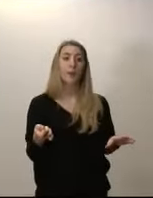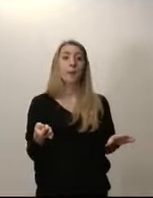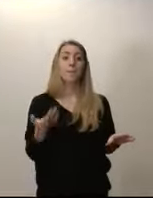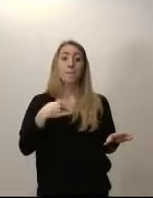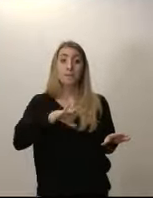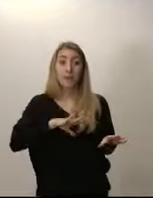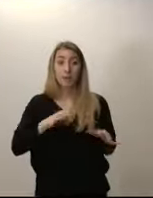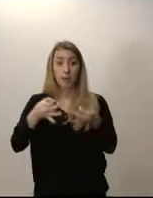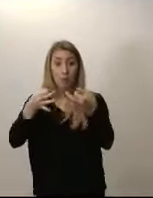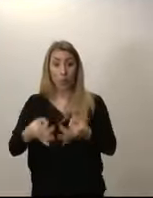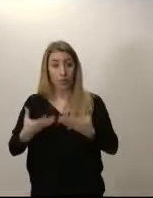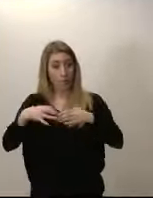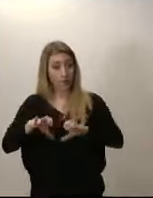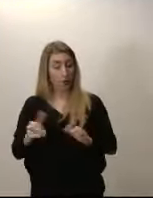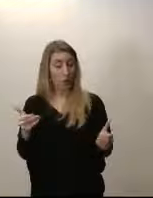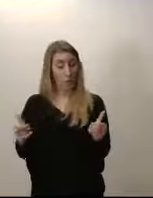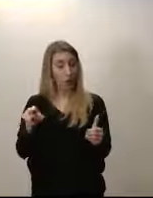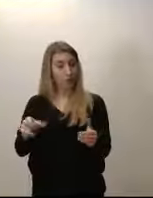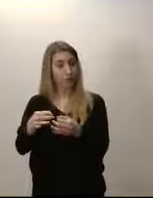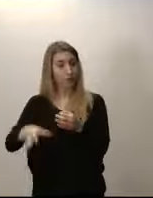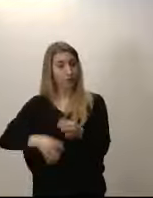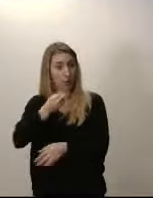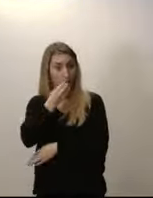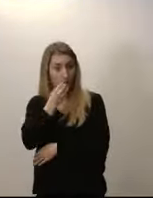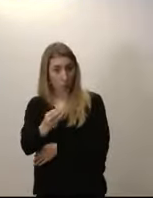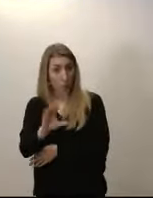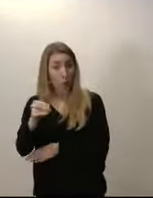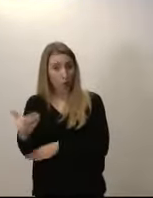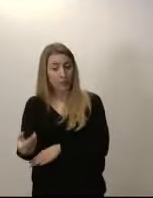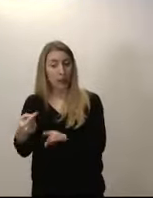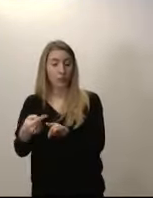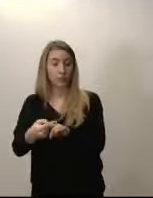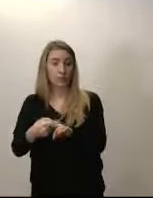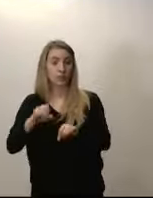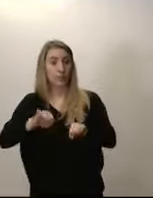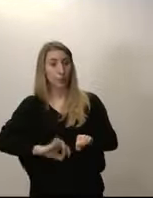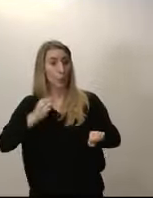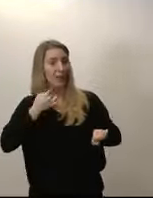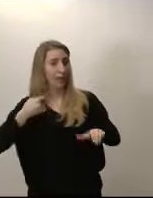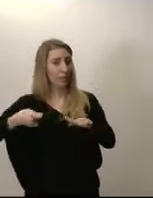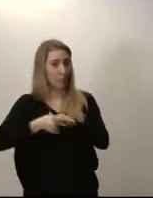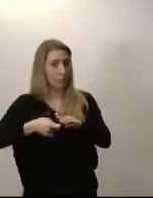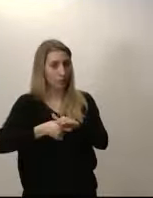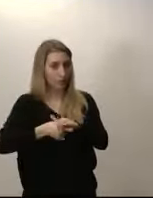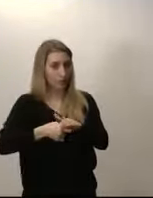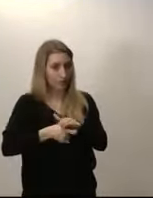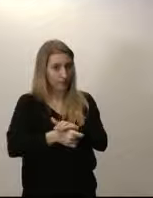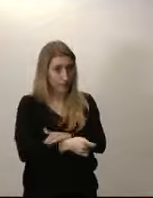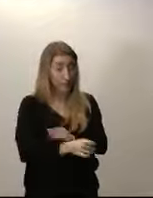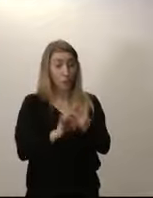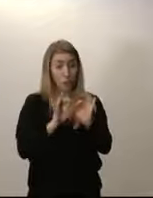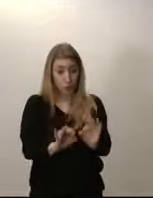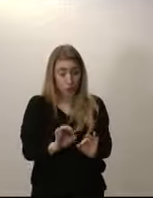compte administratif est très bon et permet de rembourser le capital de la dette. Et donc a même permis en